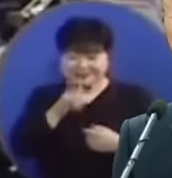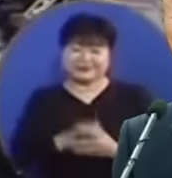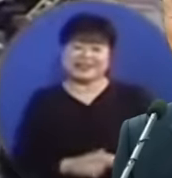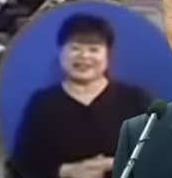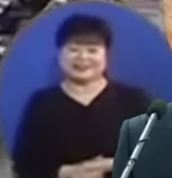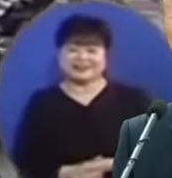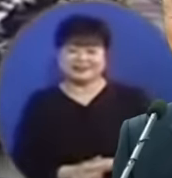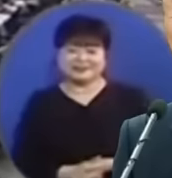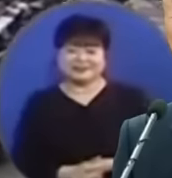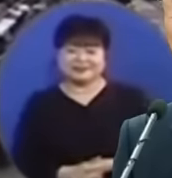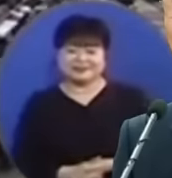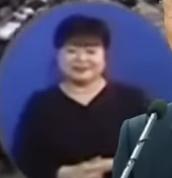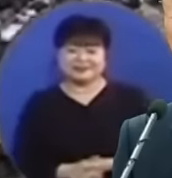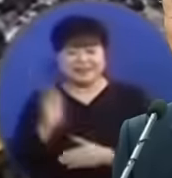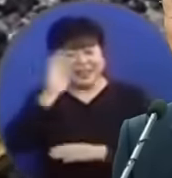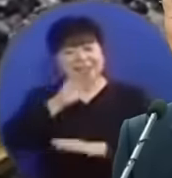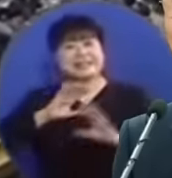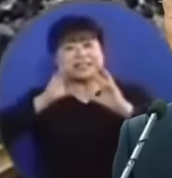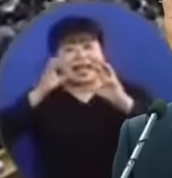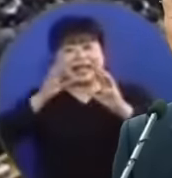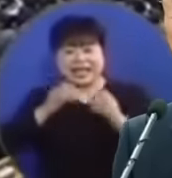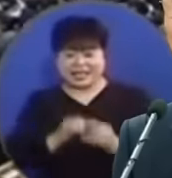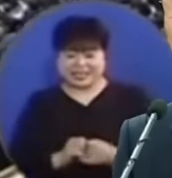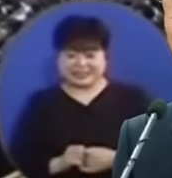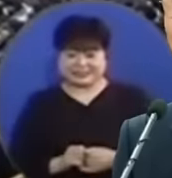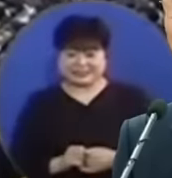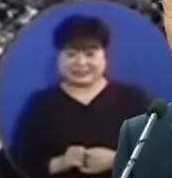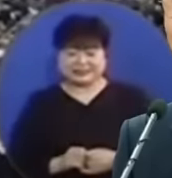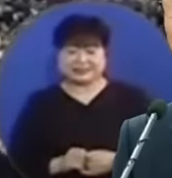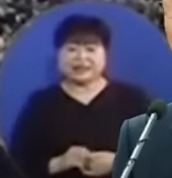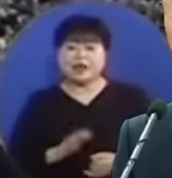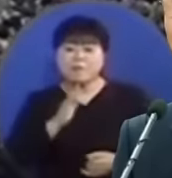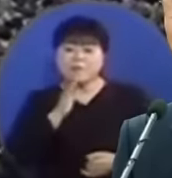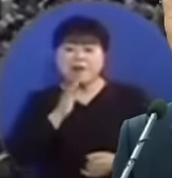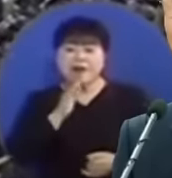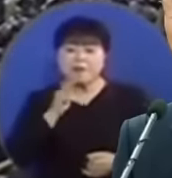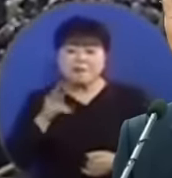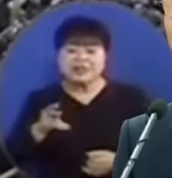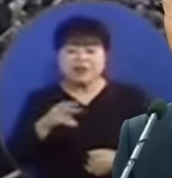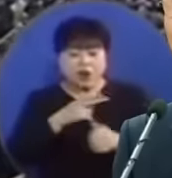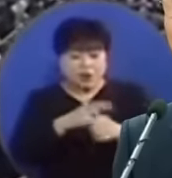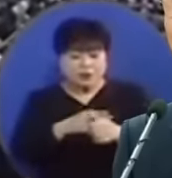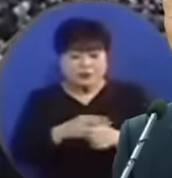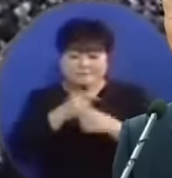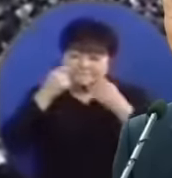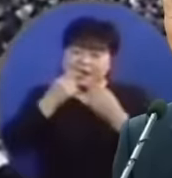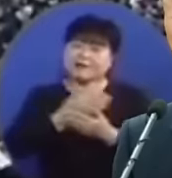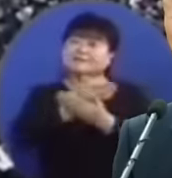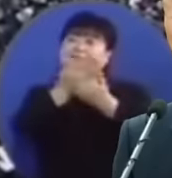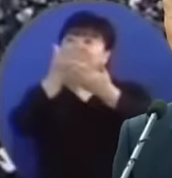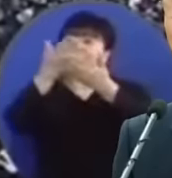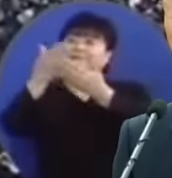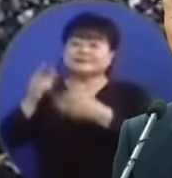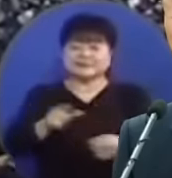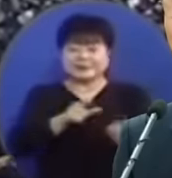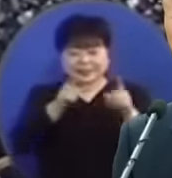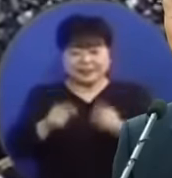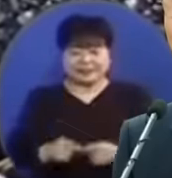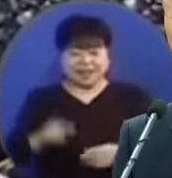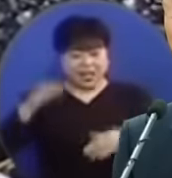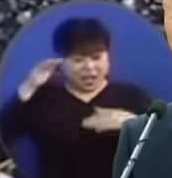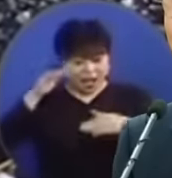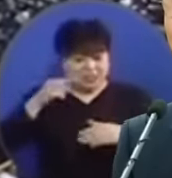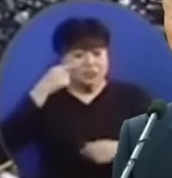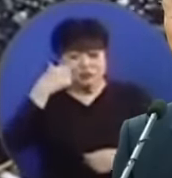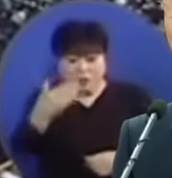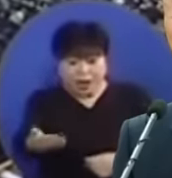것입니다. 천국 사람이라는 별명을 가진 조지 피더 교수는 언제나 밝고 즐겁게 생활했습니다. 하루는 학생 중 한 명이